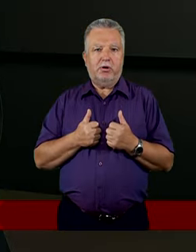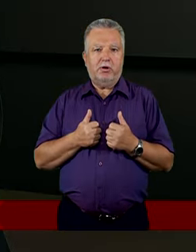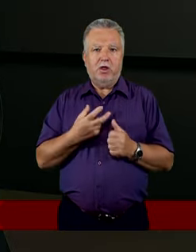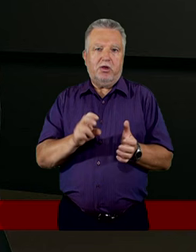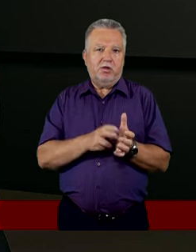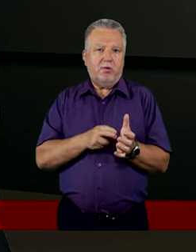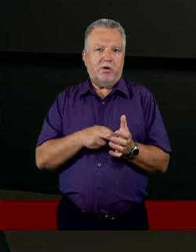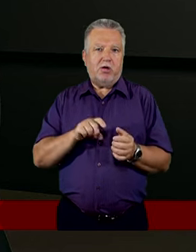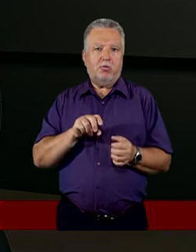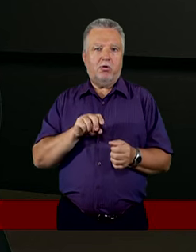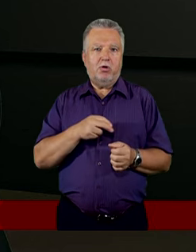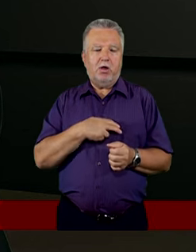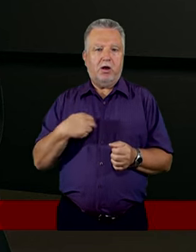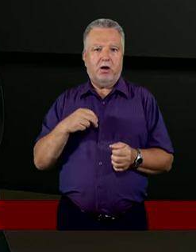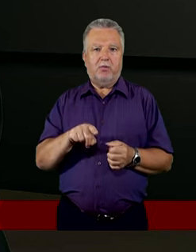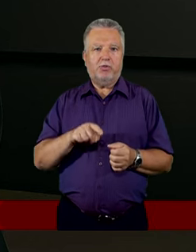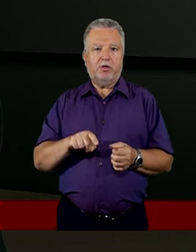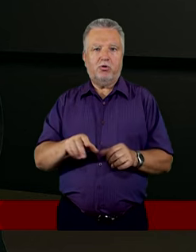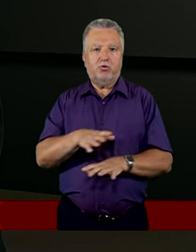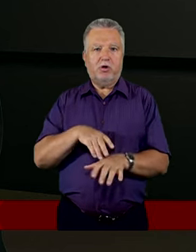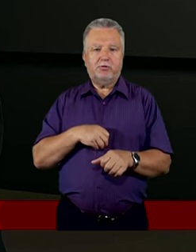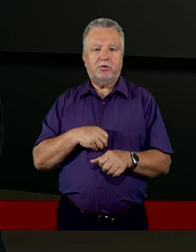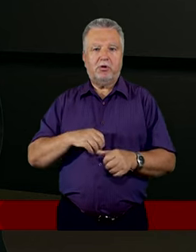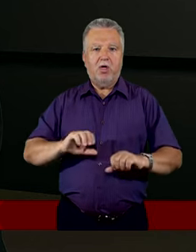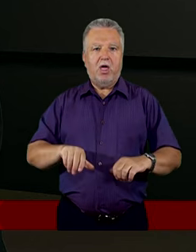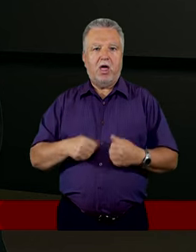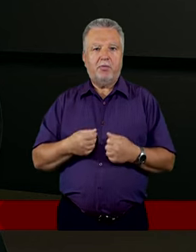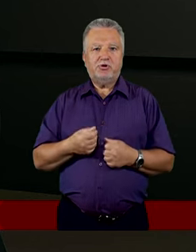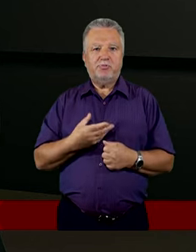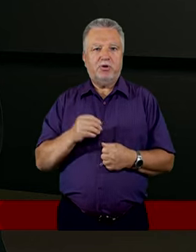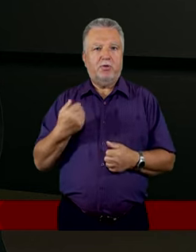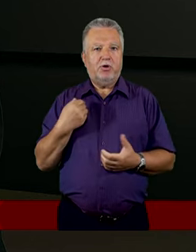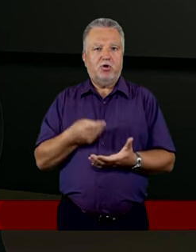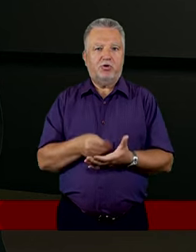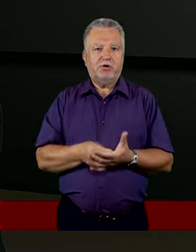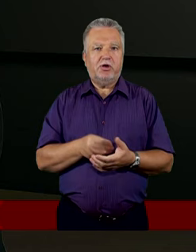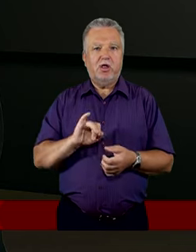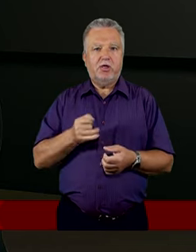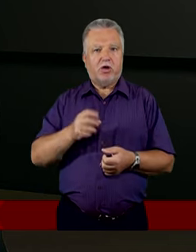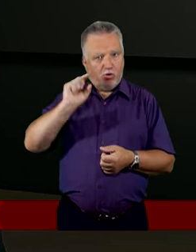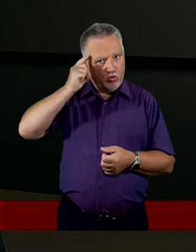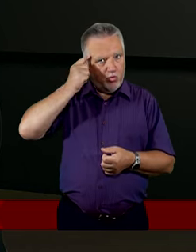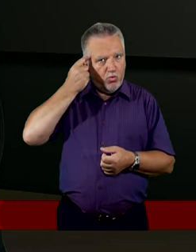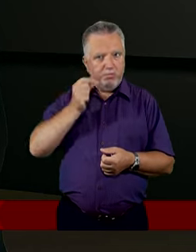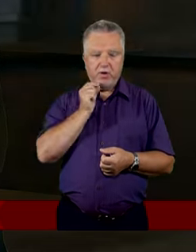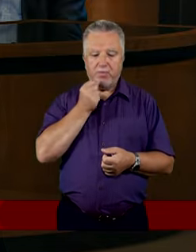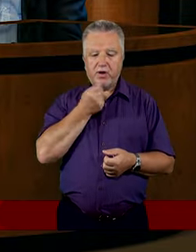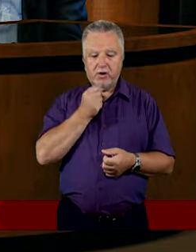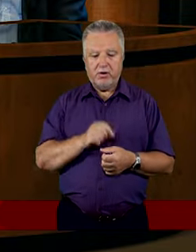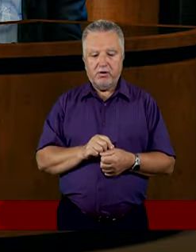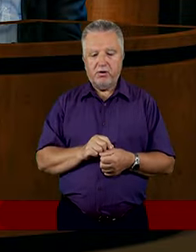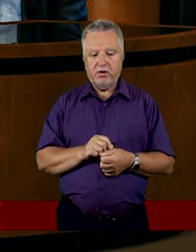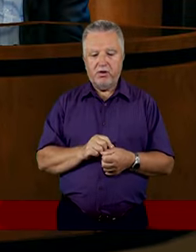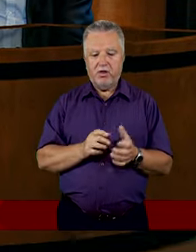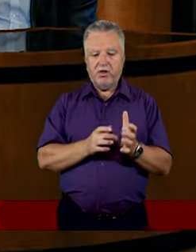żeby nie zabrakło nam tego, żebyśmy nie byli ocenieni jako te niemądre panny? Przypomina mi się